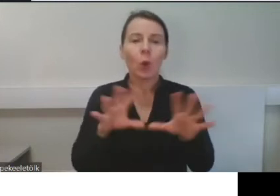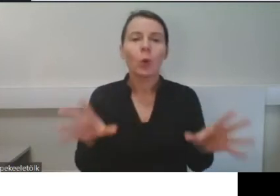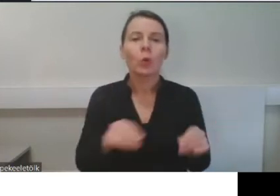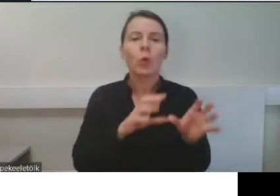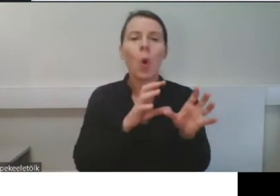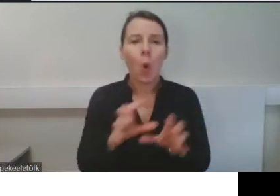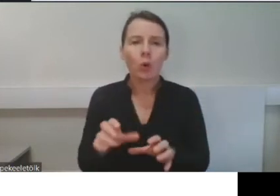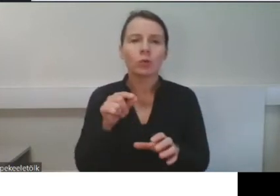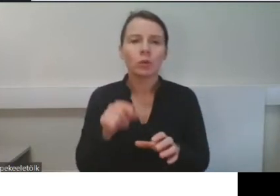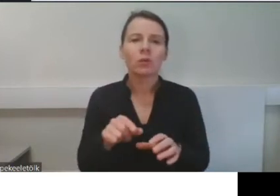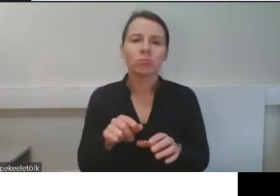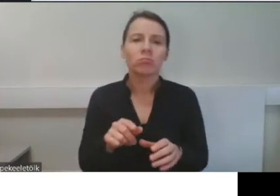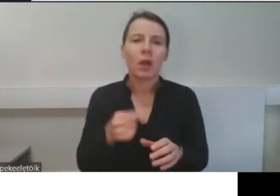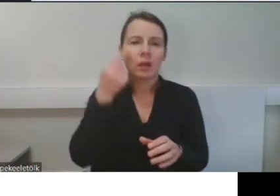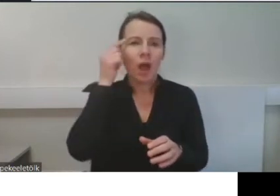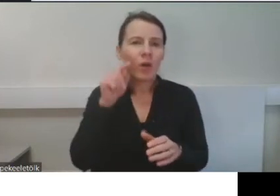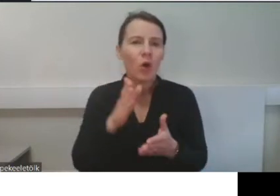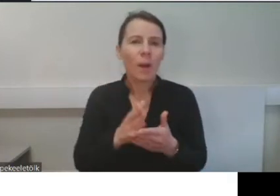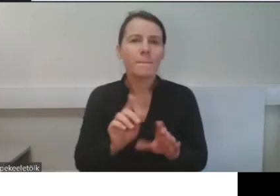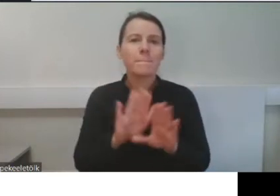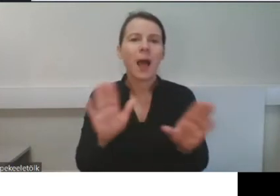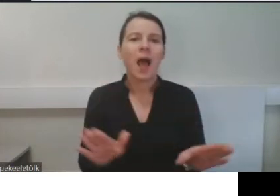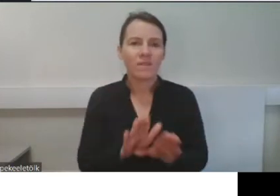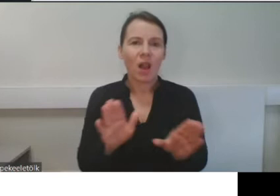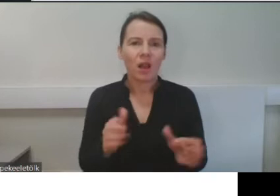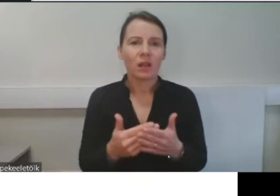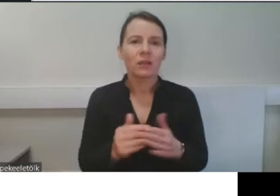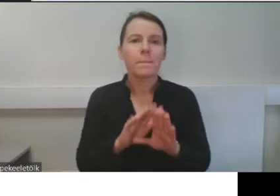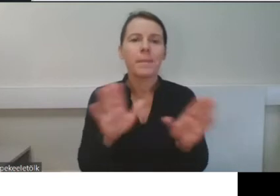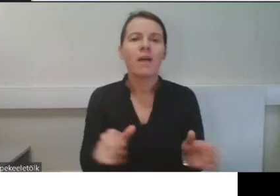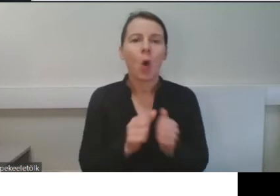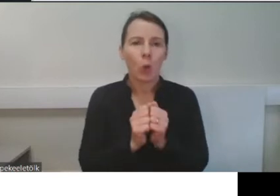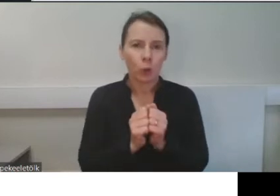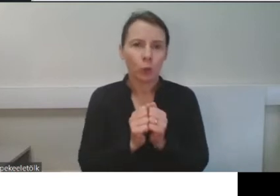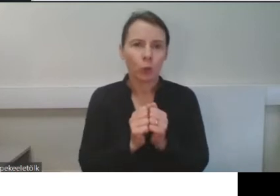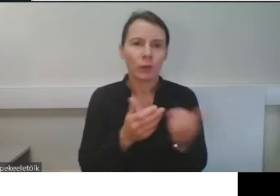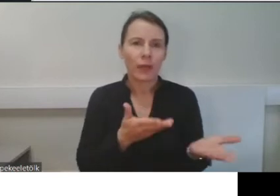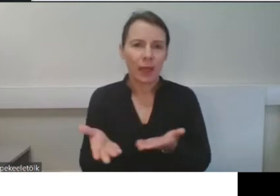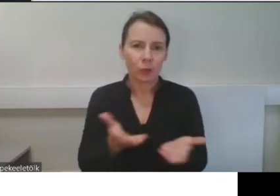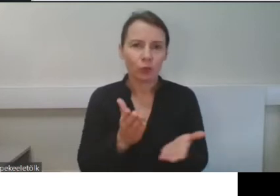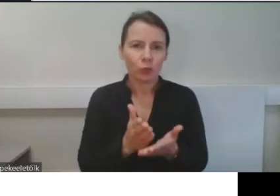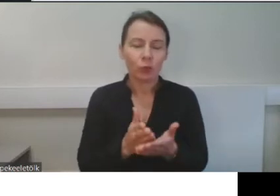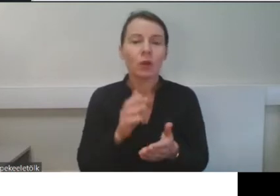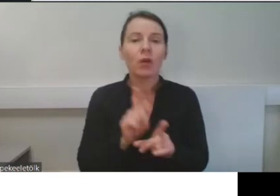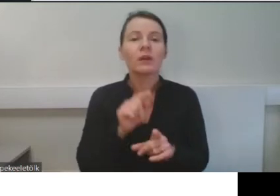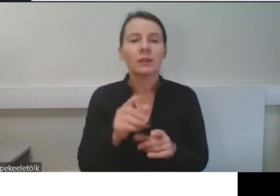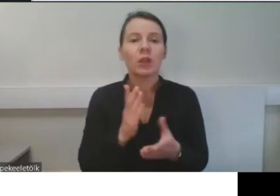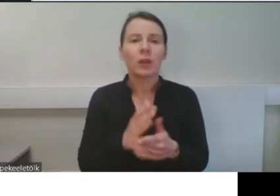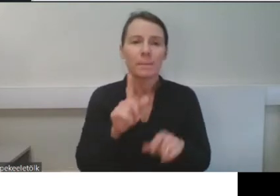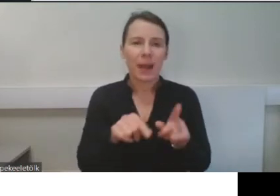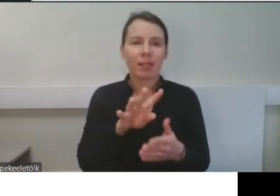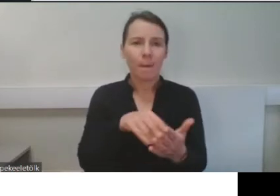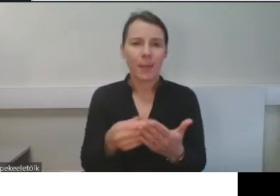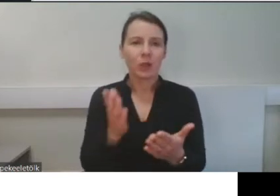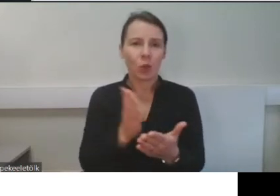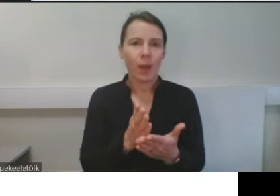omavalitsuses, siis peab kaaluma, et kas see on mõistlik sellist infot avaldada, et pigem lähtume sellest, et seda kaudse